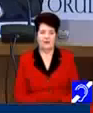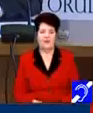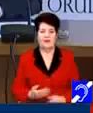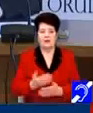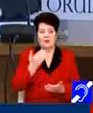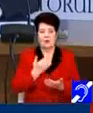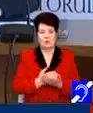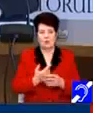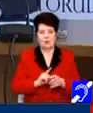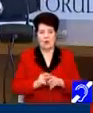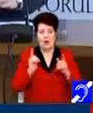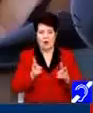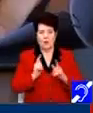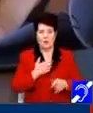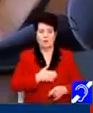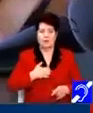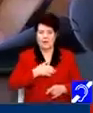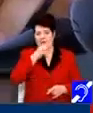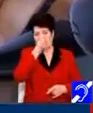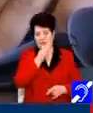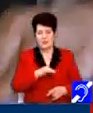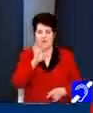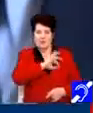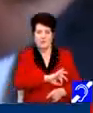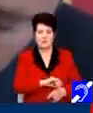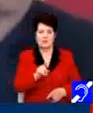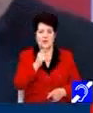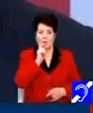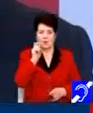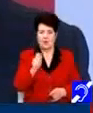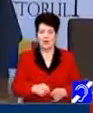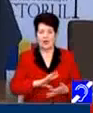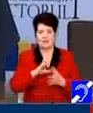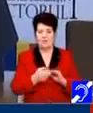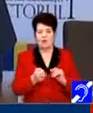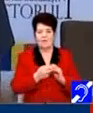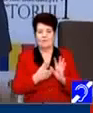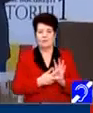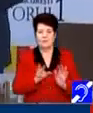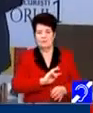În urma semnării acordului, primăria Chișinău va beneficia de un grant în valoare de peste